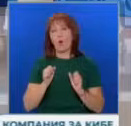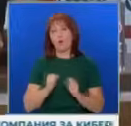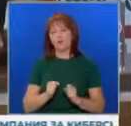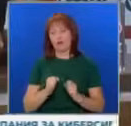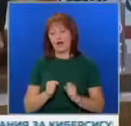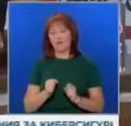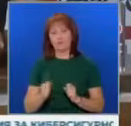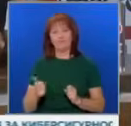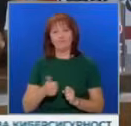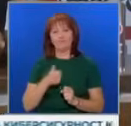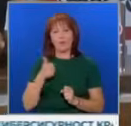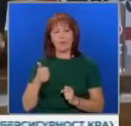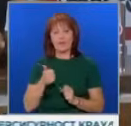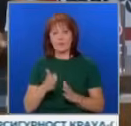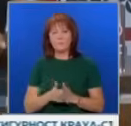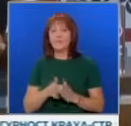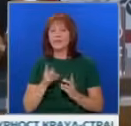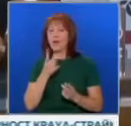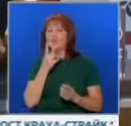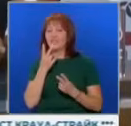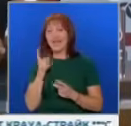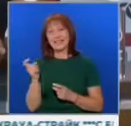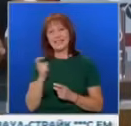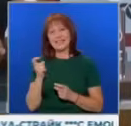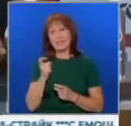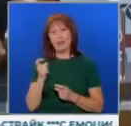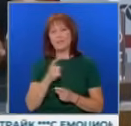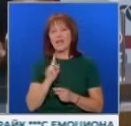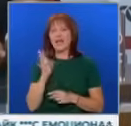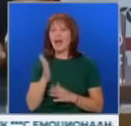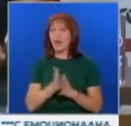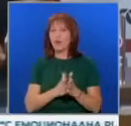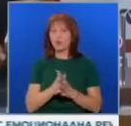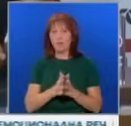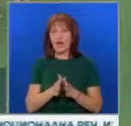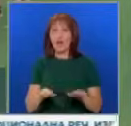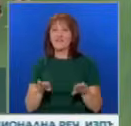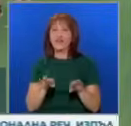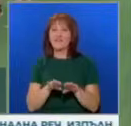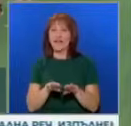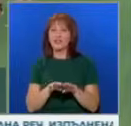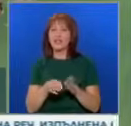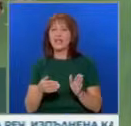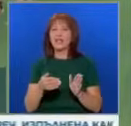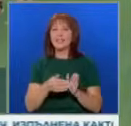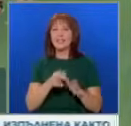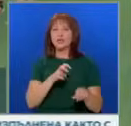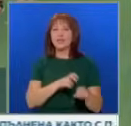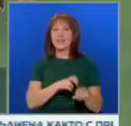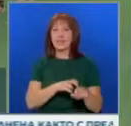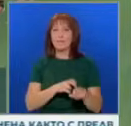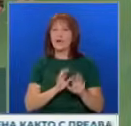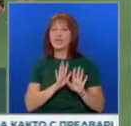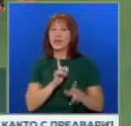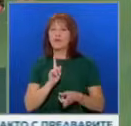двубой. Стипич заяви, че е видял някои слабости в играта на Лудогорец в реванш от Шампионската лига срещу грузинския Динамо Батуми. И с